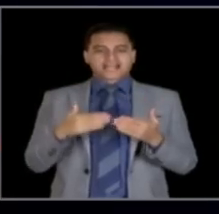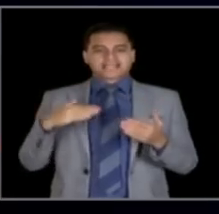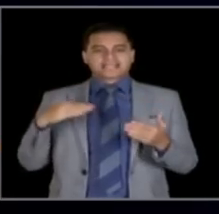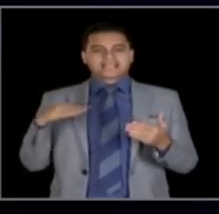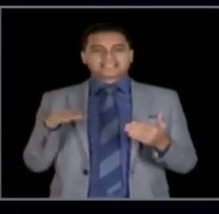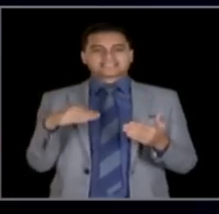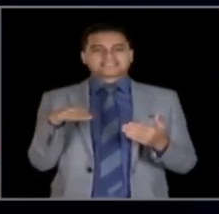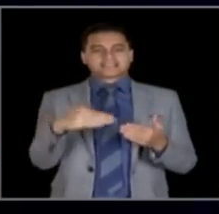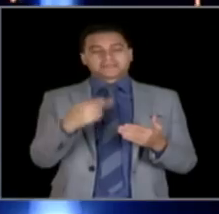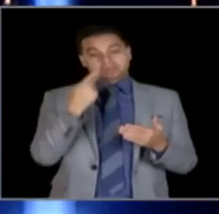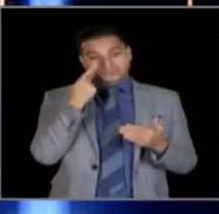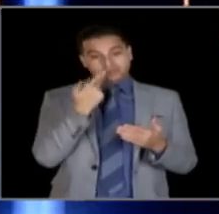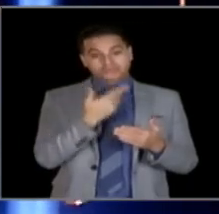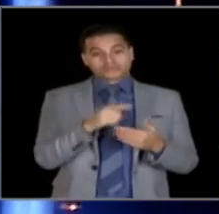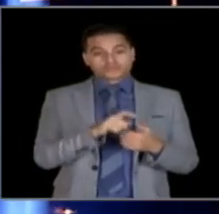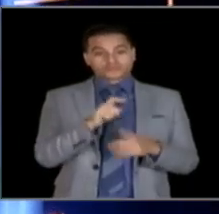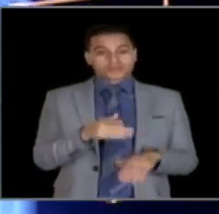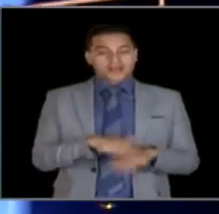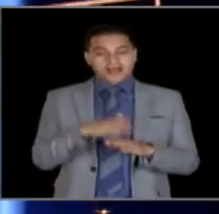تاريخ، والسؤال هو: